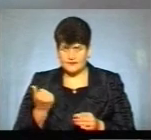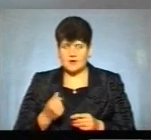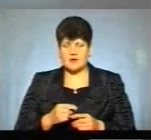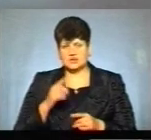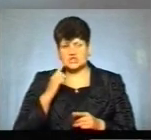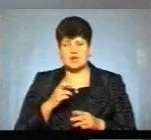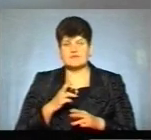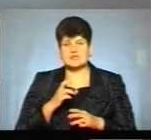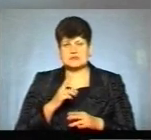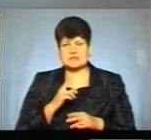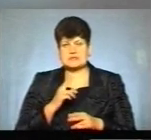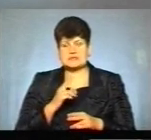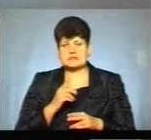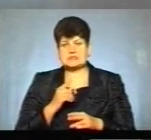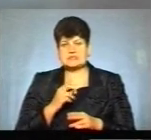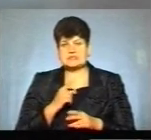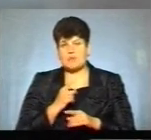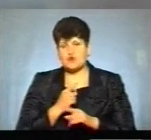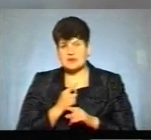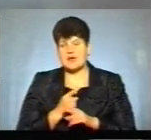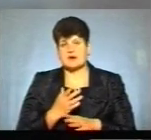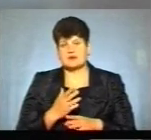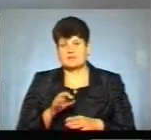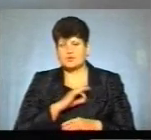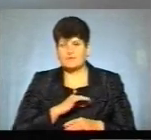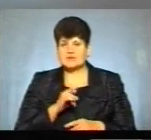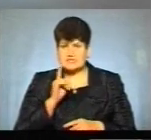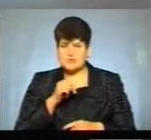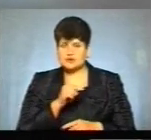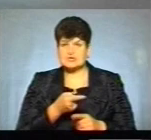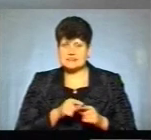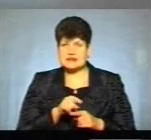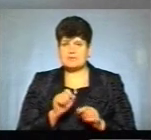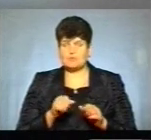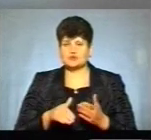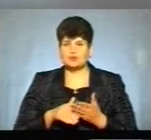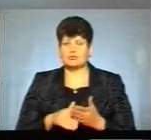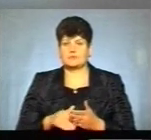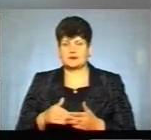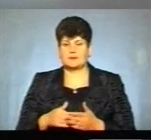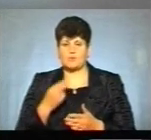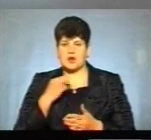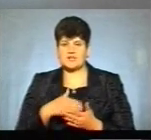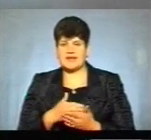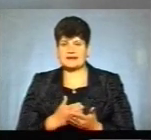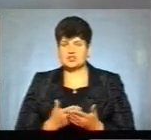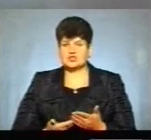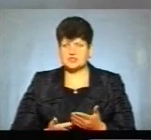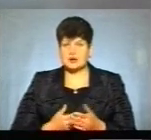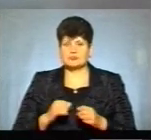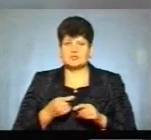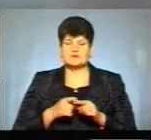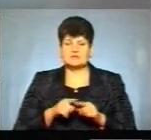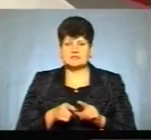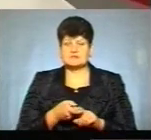забороняє фактично використовувати. І вони знають, що це могло би їм допомогти покращити якість життя. Можливо, з цим зв'язана